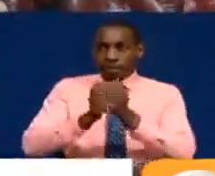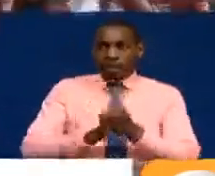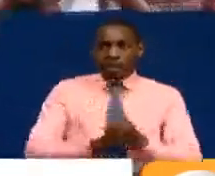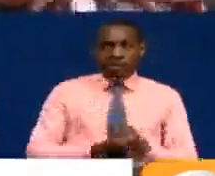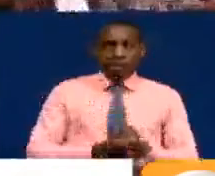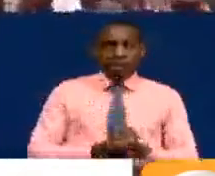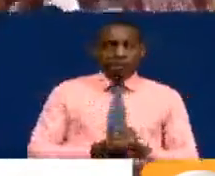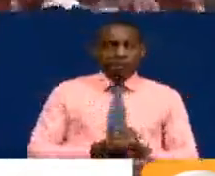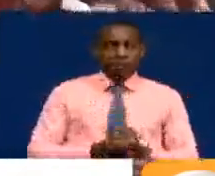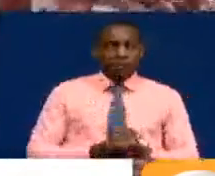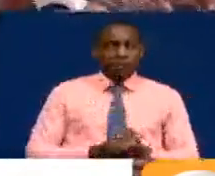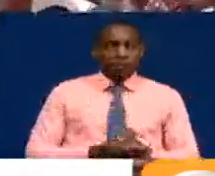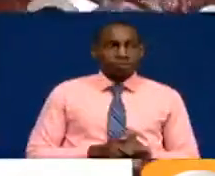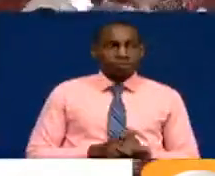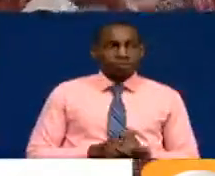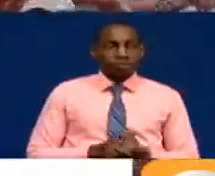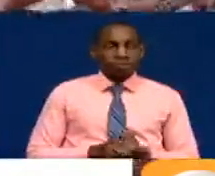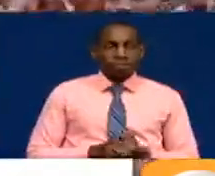mtu ya kitenda wili.